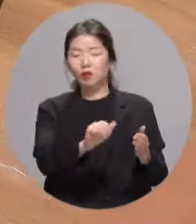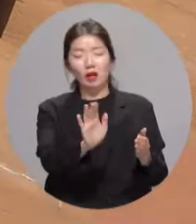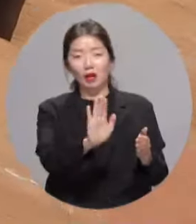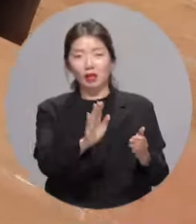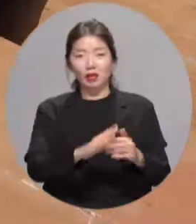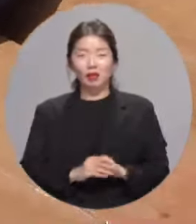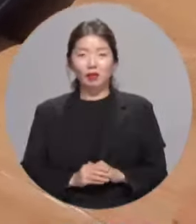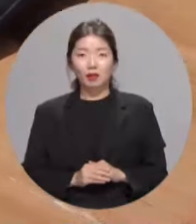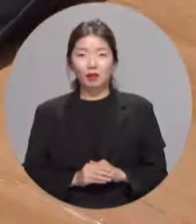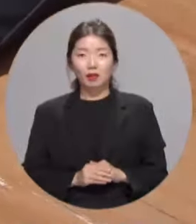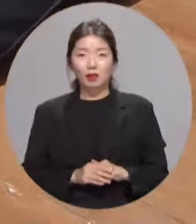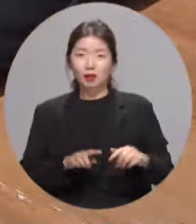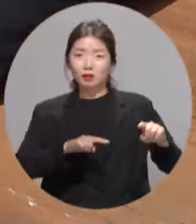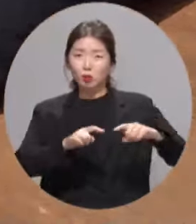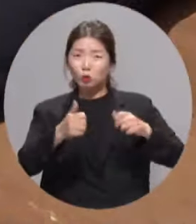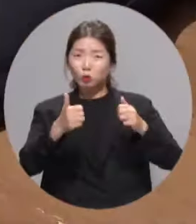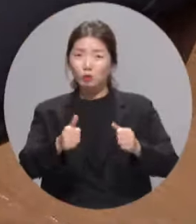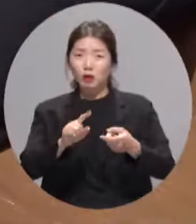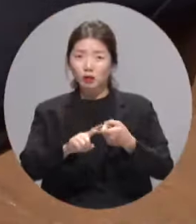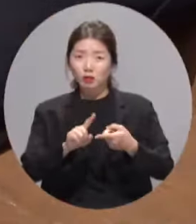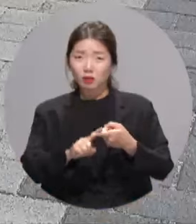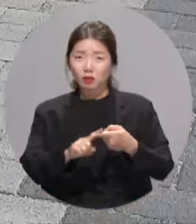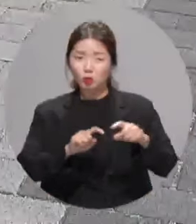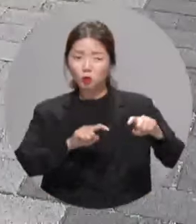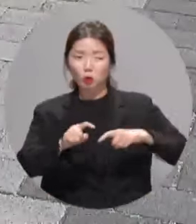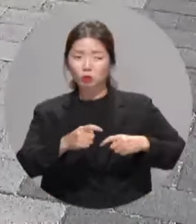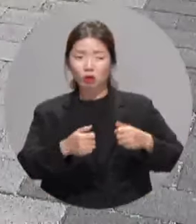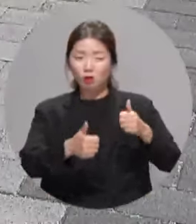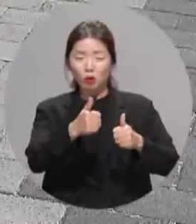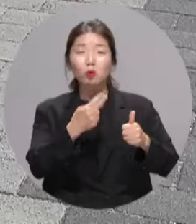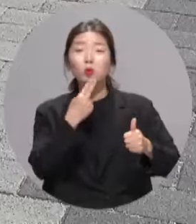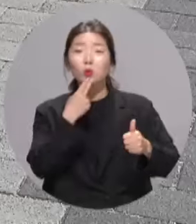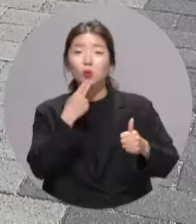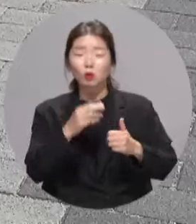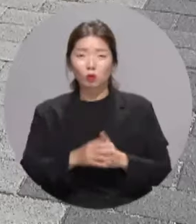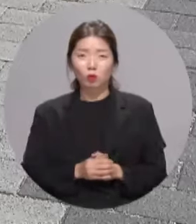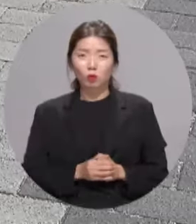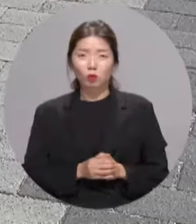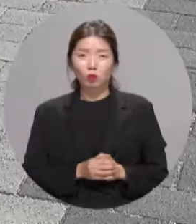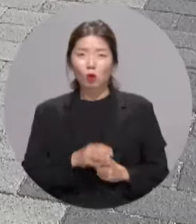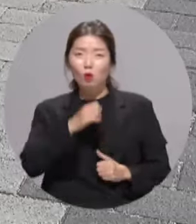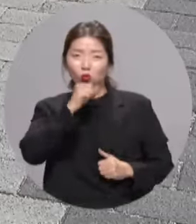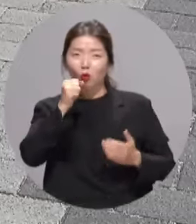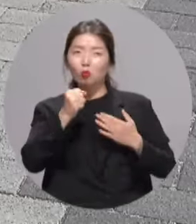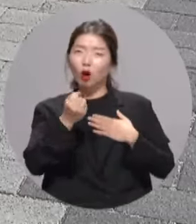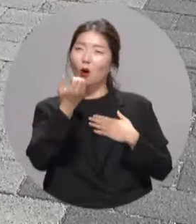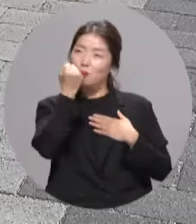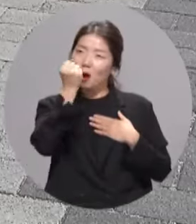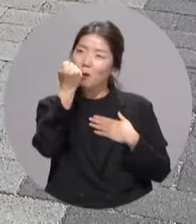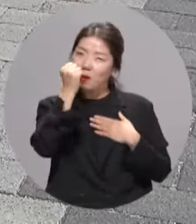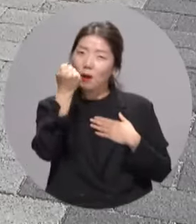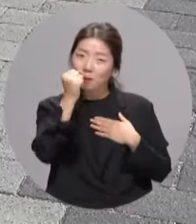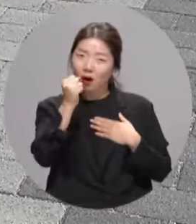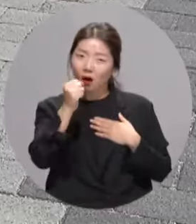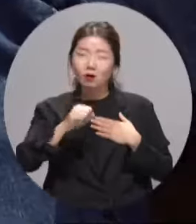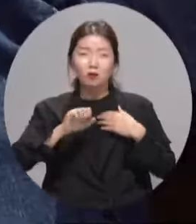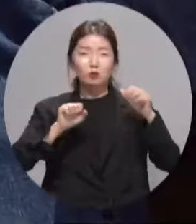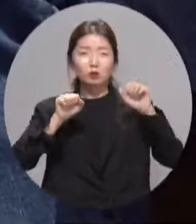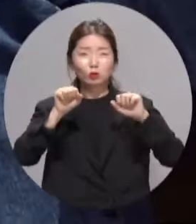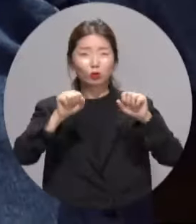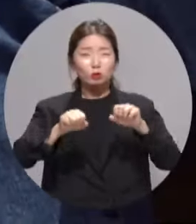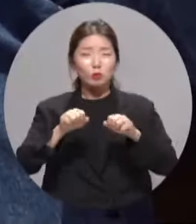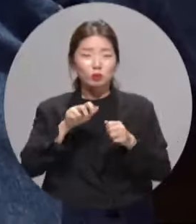던졌습니다. 정권 심판론에 묻혀 정책 대결이 실종된 데다 당선이 유력한 후보는